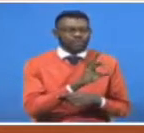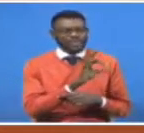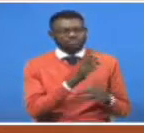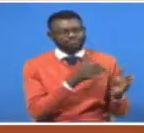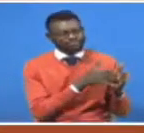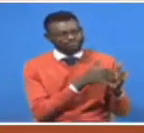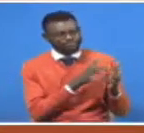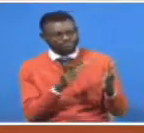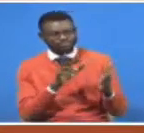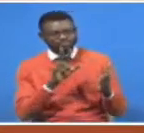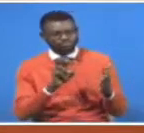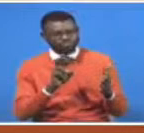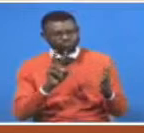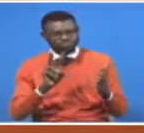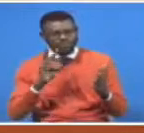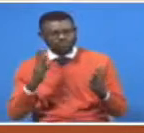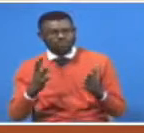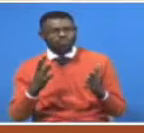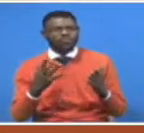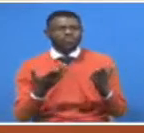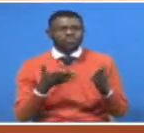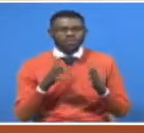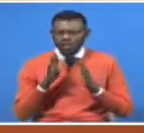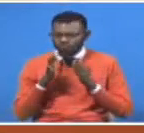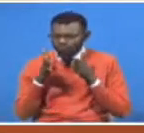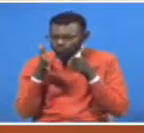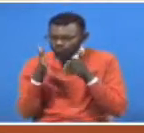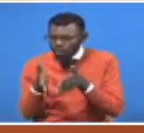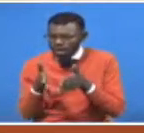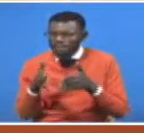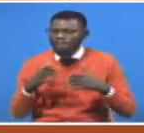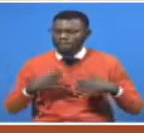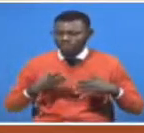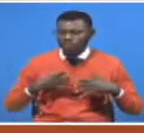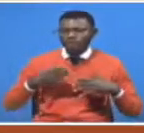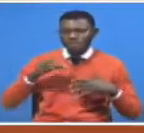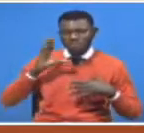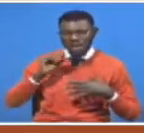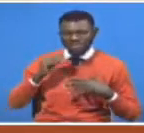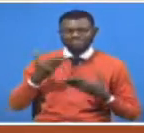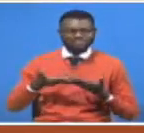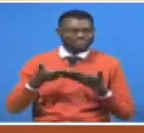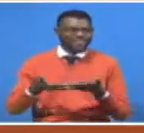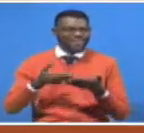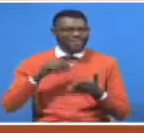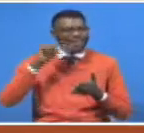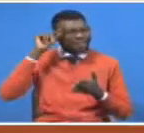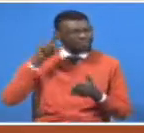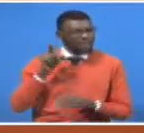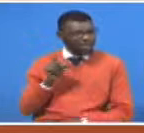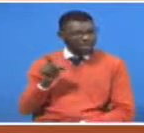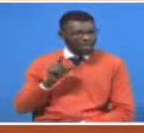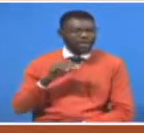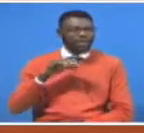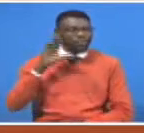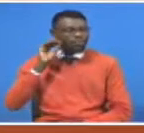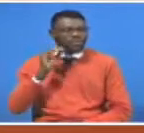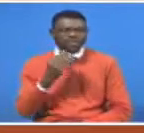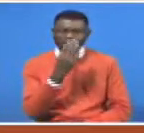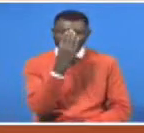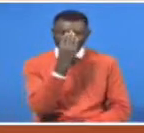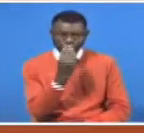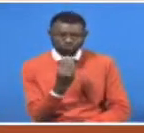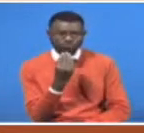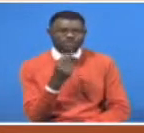hadi 2024 yatamwangazia zaidi mwananchi wa kaunti ya Mombasa. Kulingana na gavana wa kaunti ya Mombasa Abdul Somad